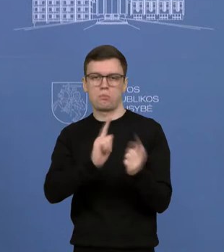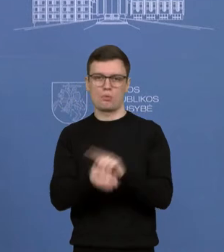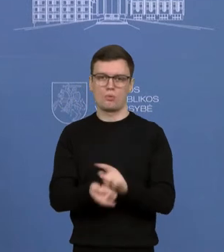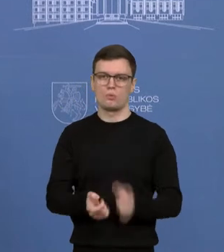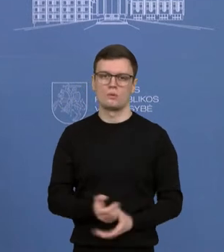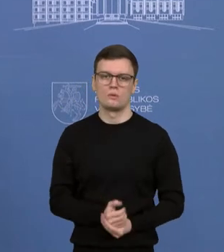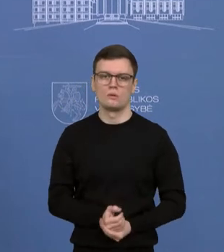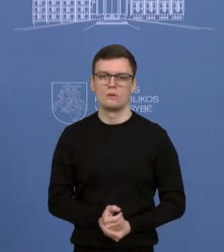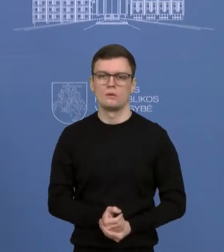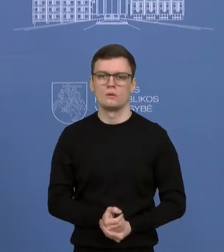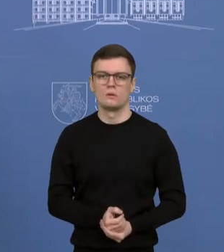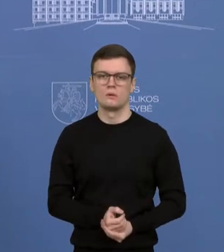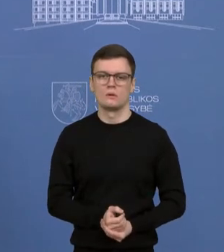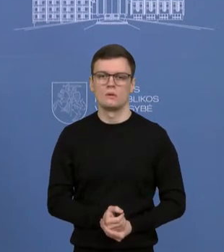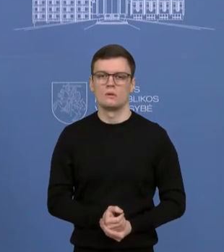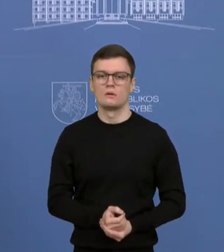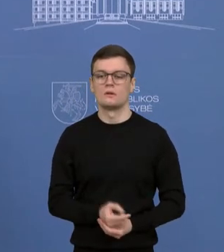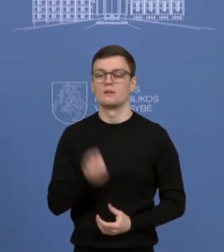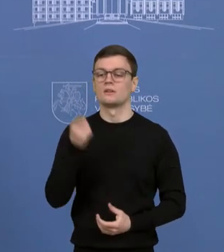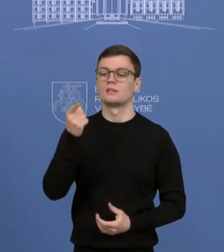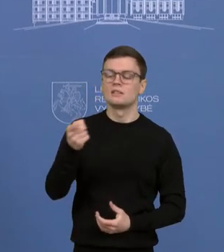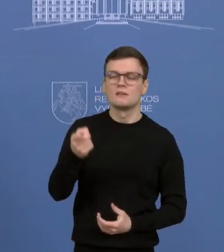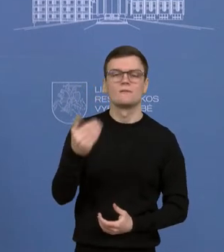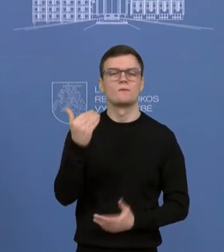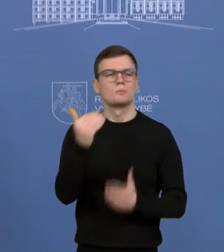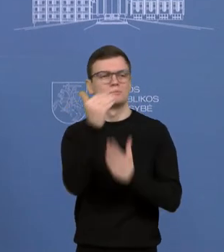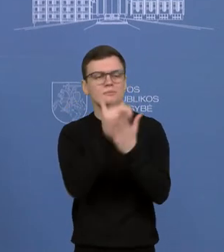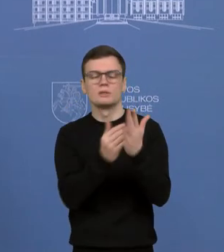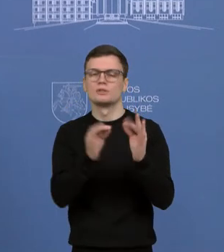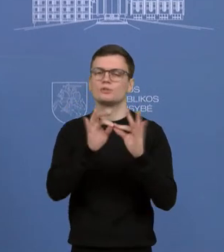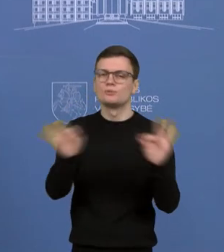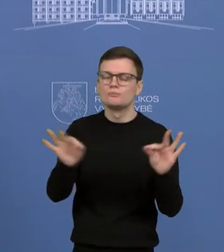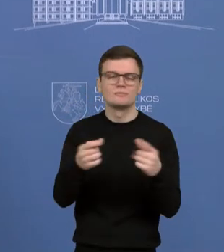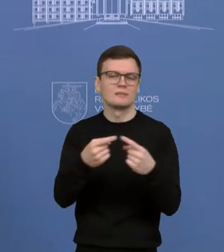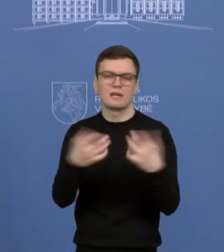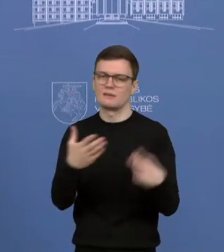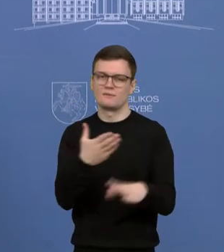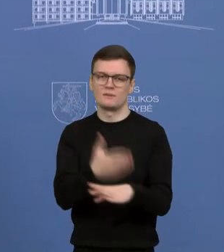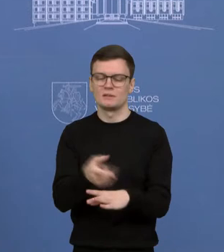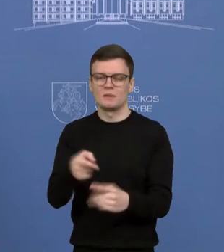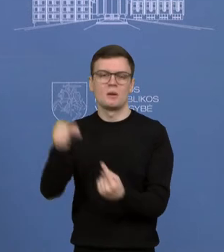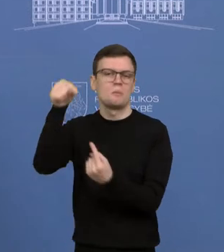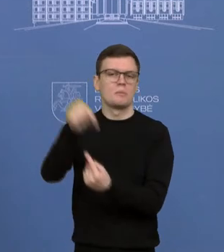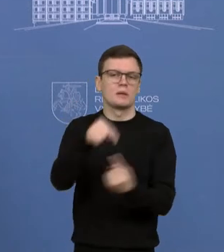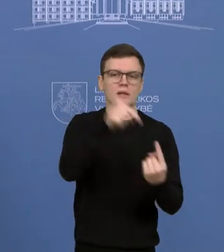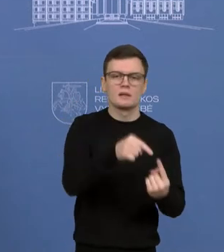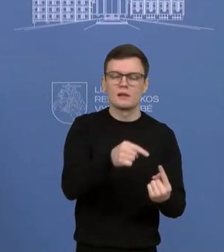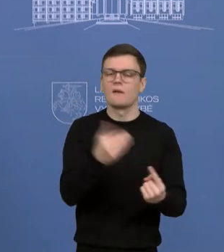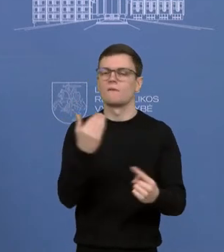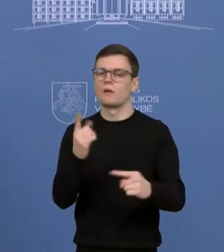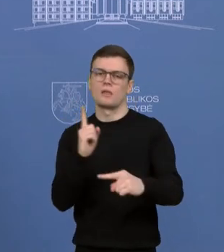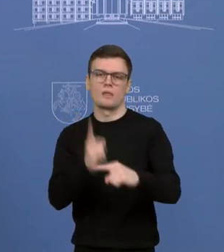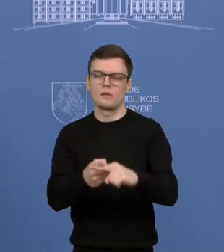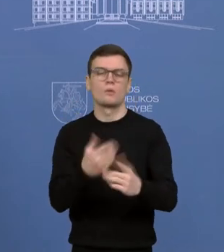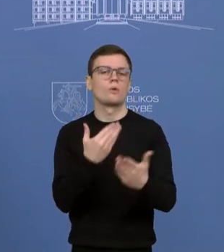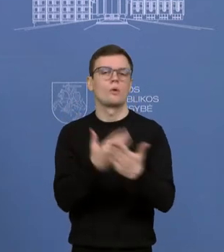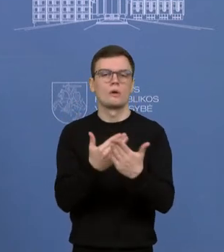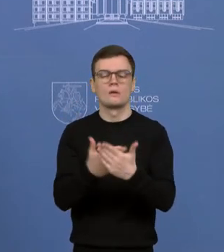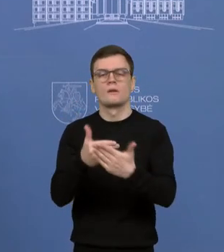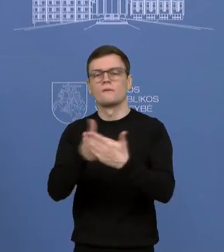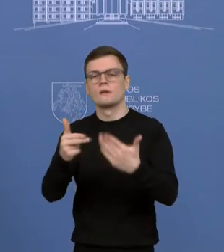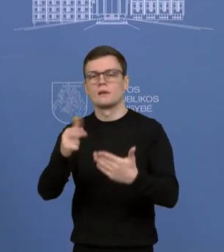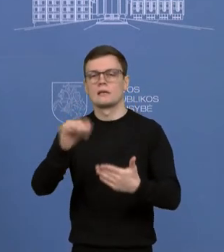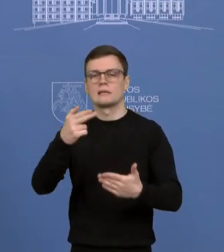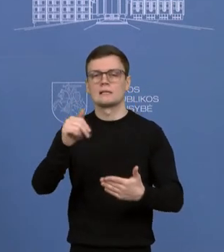esmės, todėl tas pasiūlytas modelis yra nebevalidus, jo taikyti nebeįmanoma, kadangi įmonės